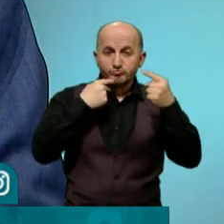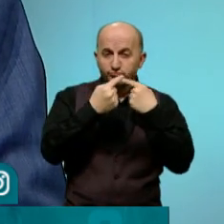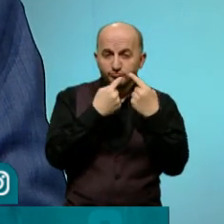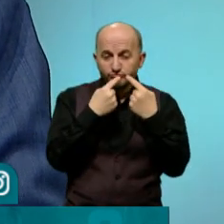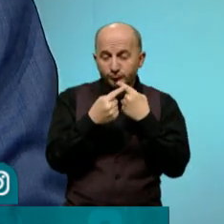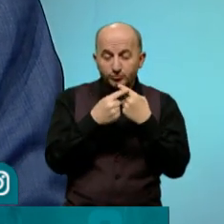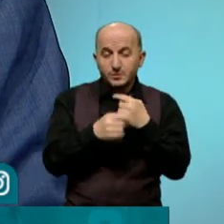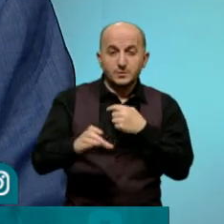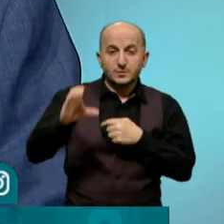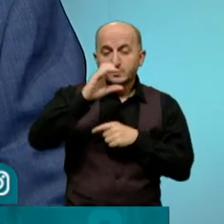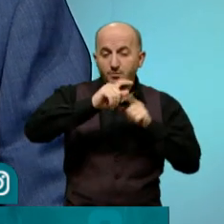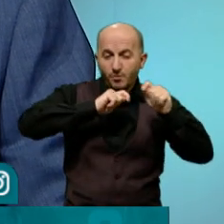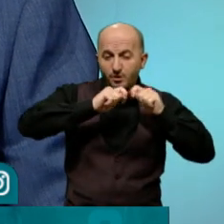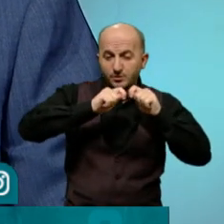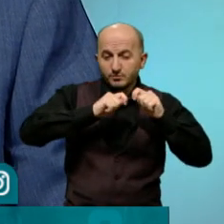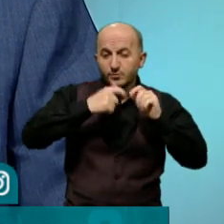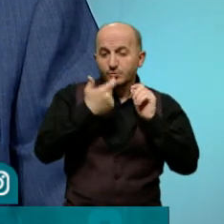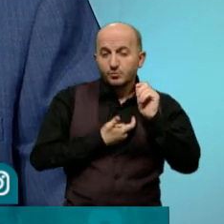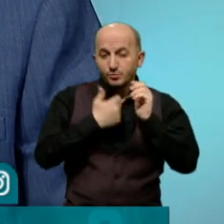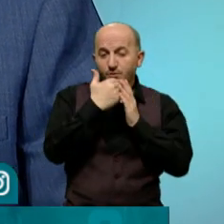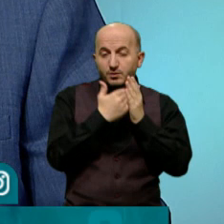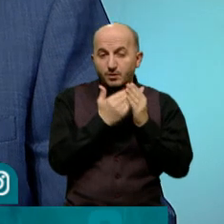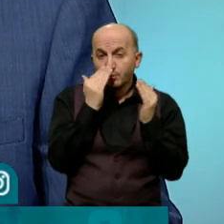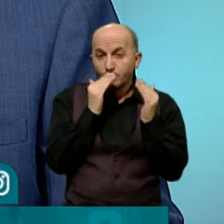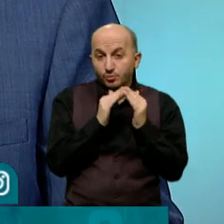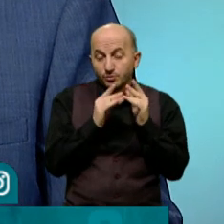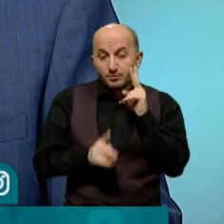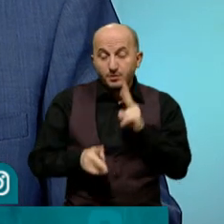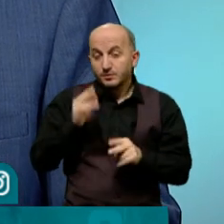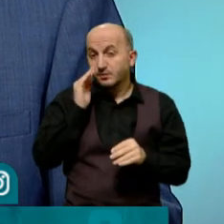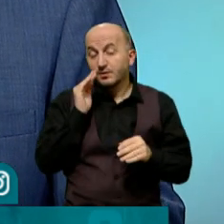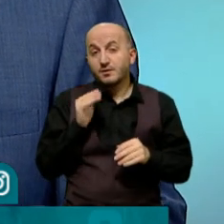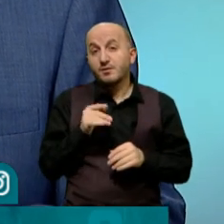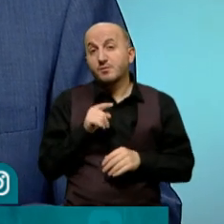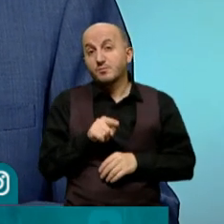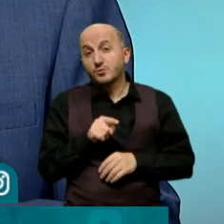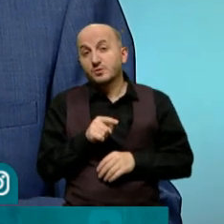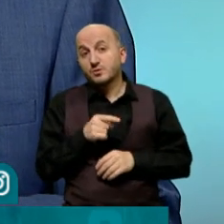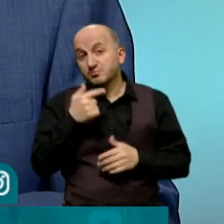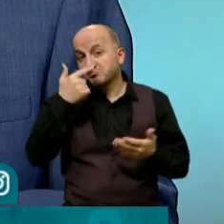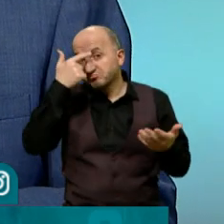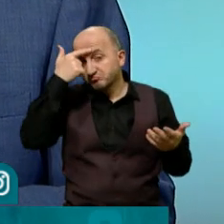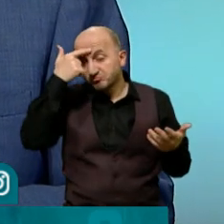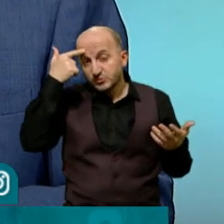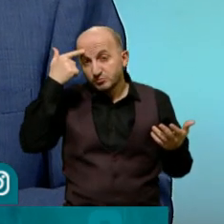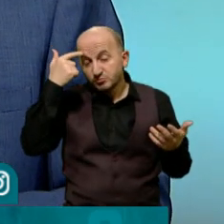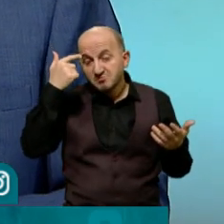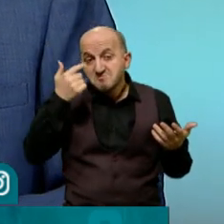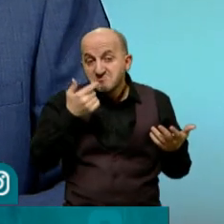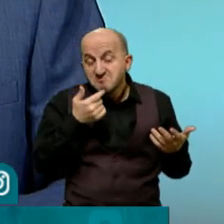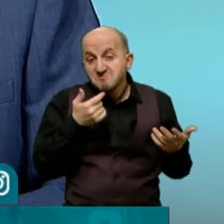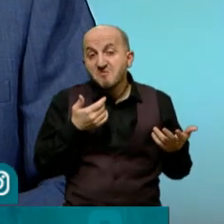İslam akit kurallarına bazıları uygun demiş, bazıları da ya burada bir meçhuliyet vardır. Yani